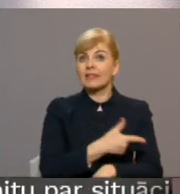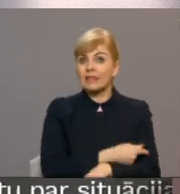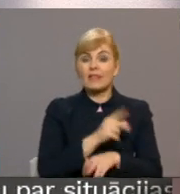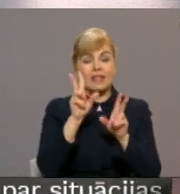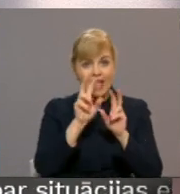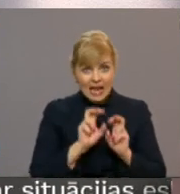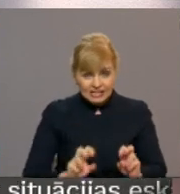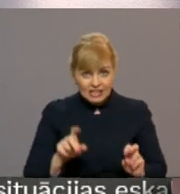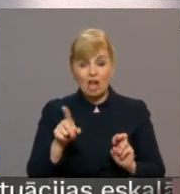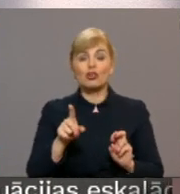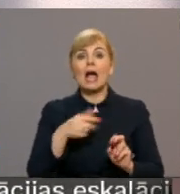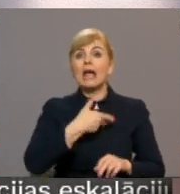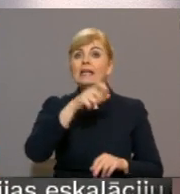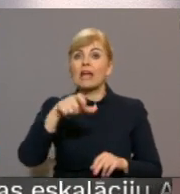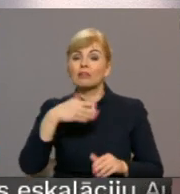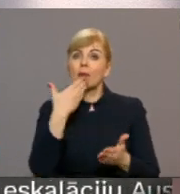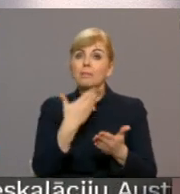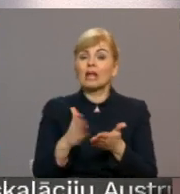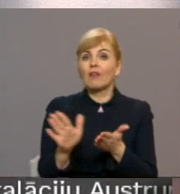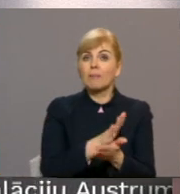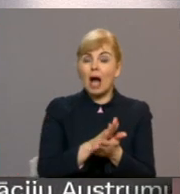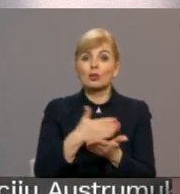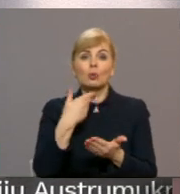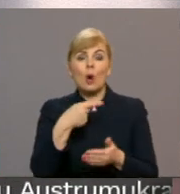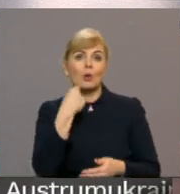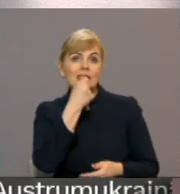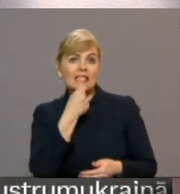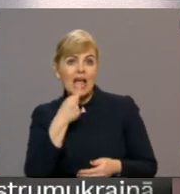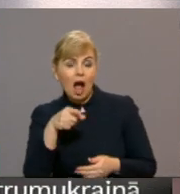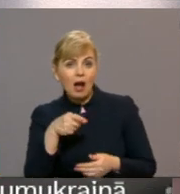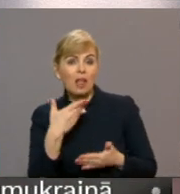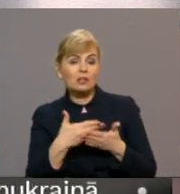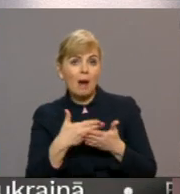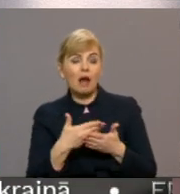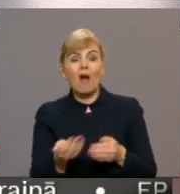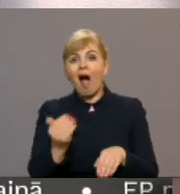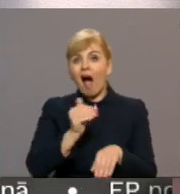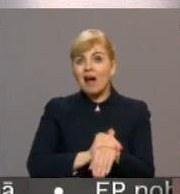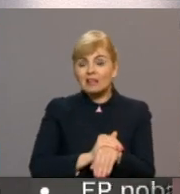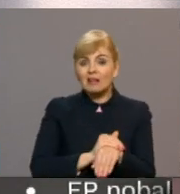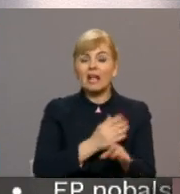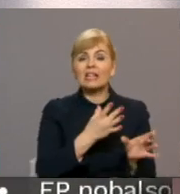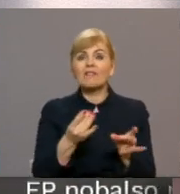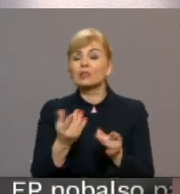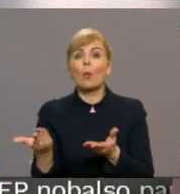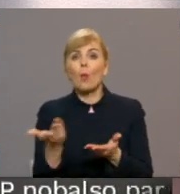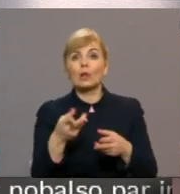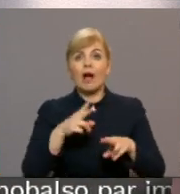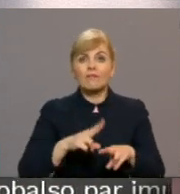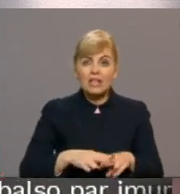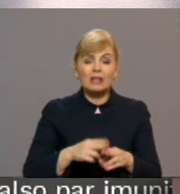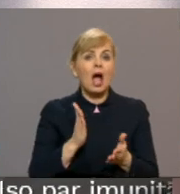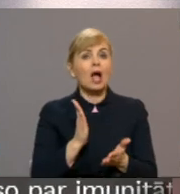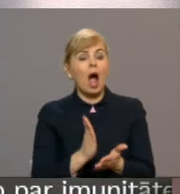laikā iedzīvotājiem piedāvās bez maksas nodot siekalu paraugus, lai atklātu iespējamos infekcijas perēkļus. Kā norit